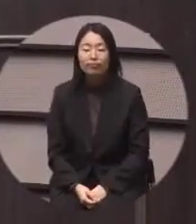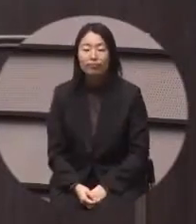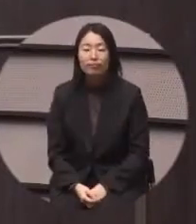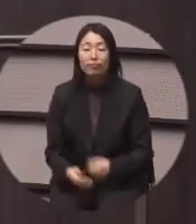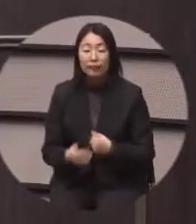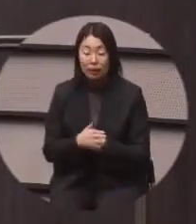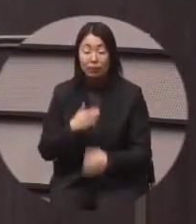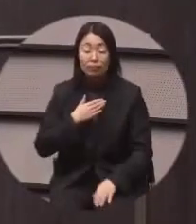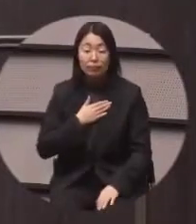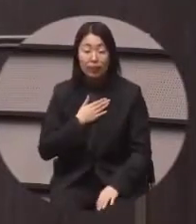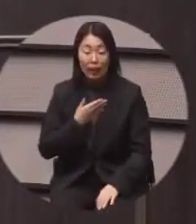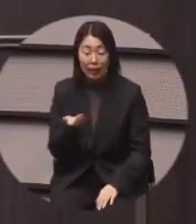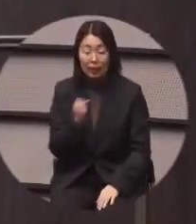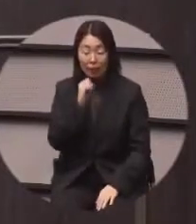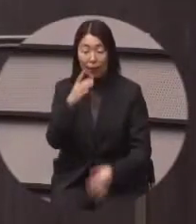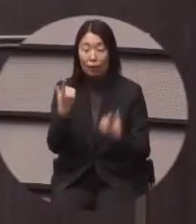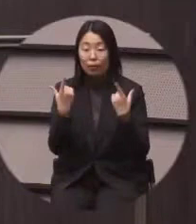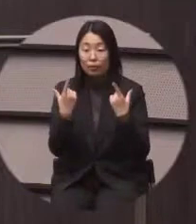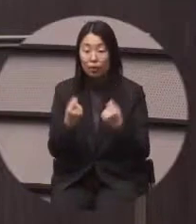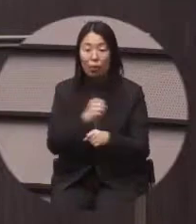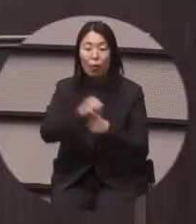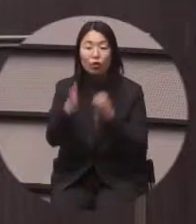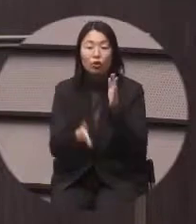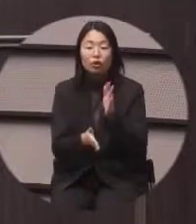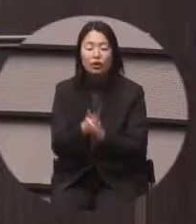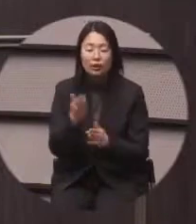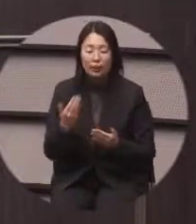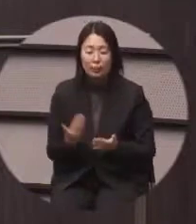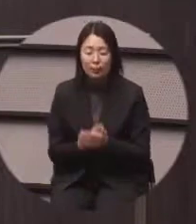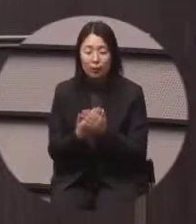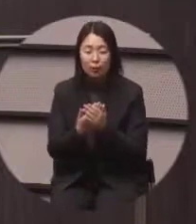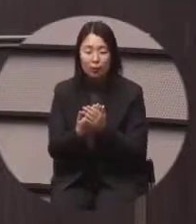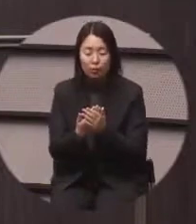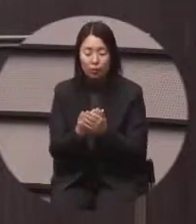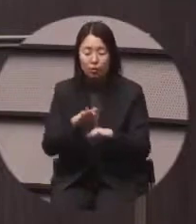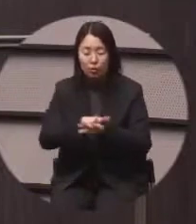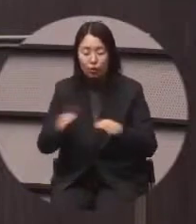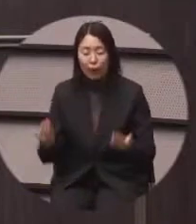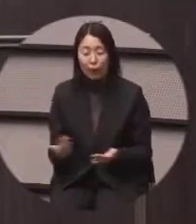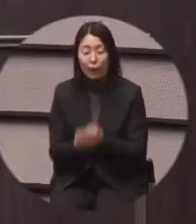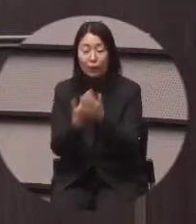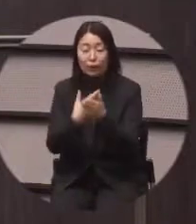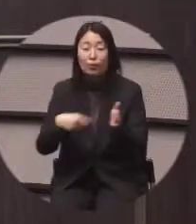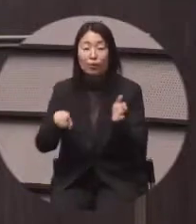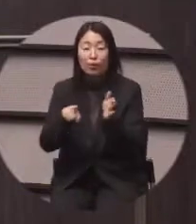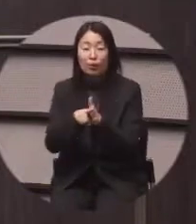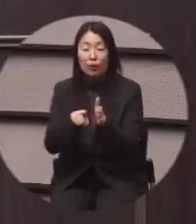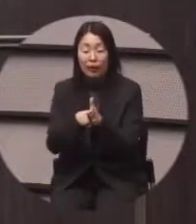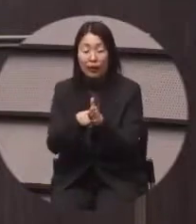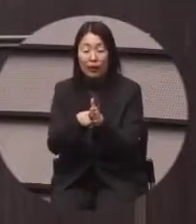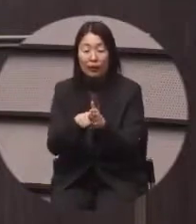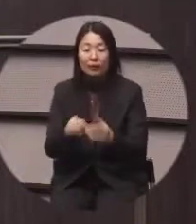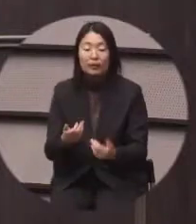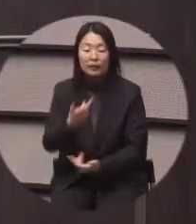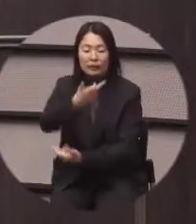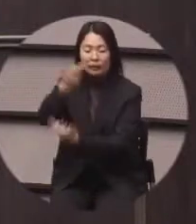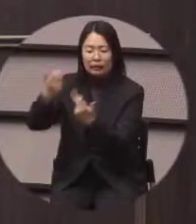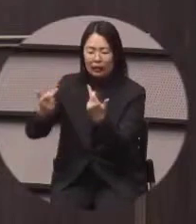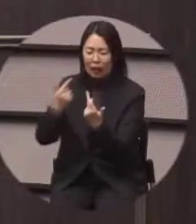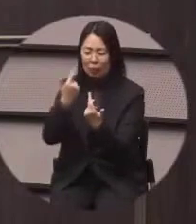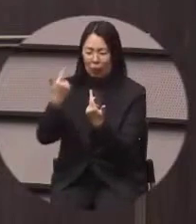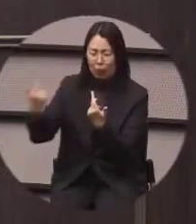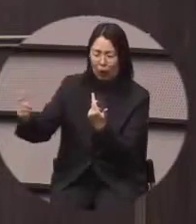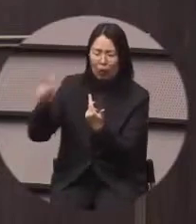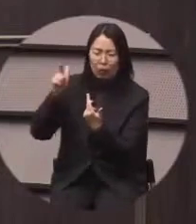본 의원은 앞서 말씀드린 바와 같이 광주시의 지속적이고 균형 있는 발전을 도모하기 위해 산간 벽지 지역 교통체계에